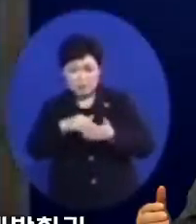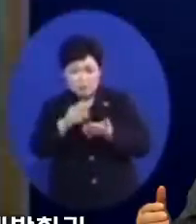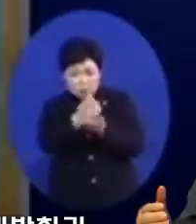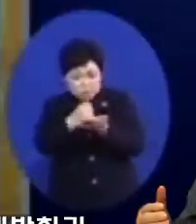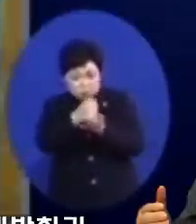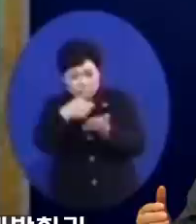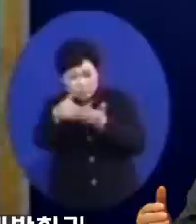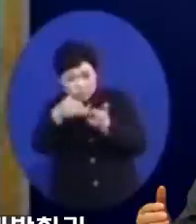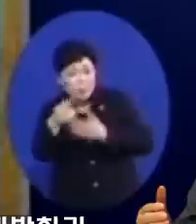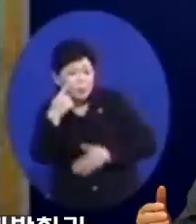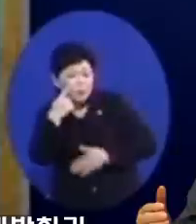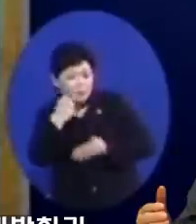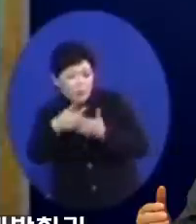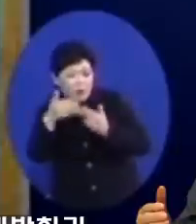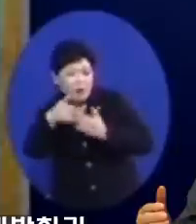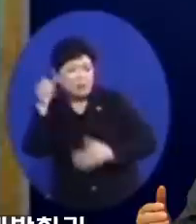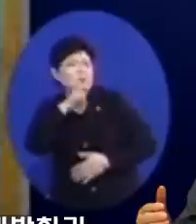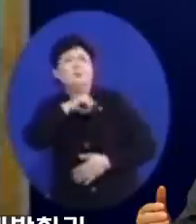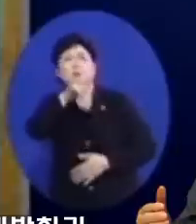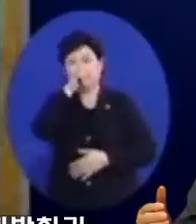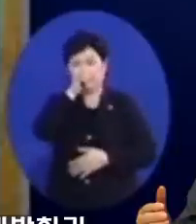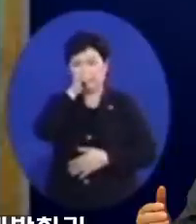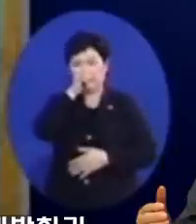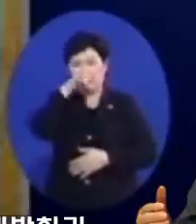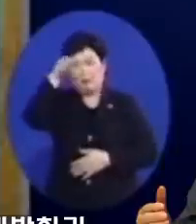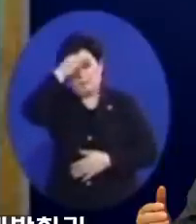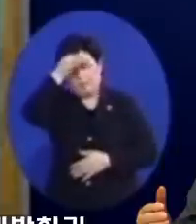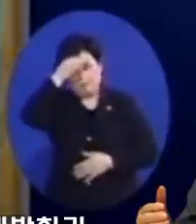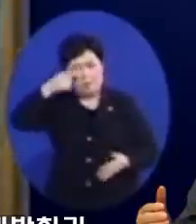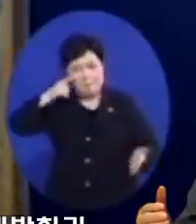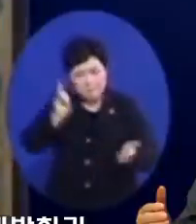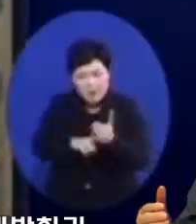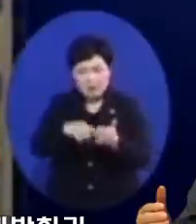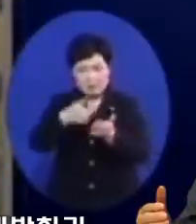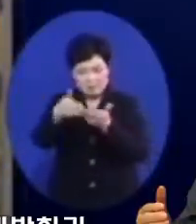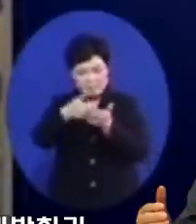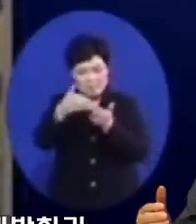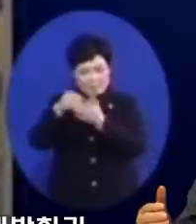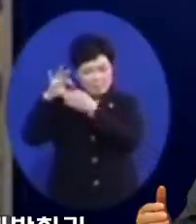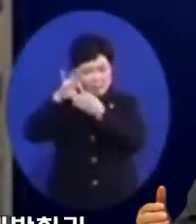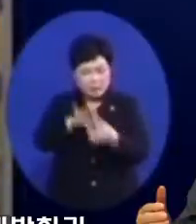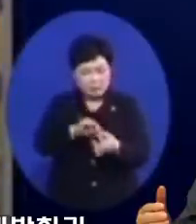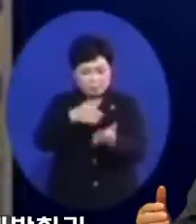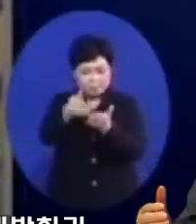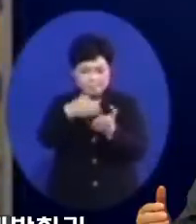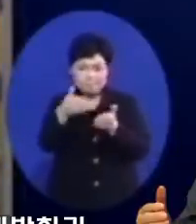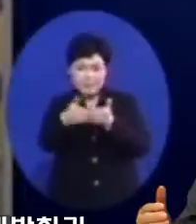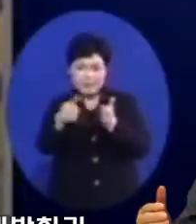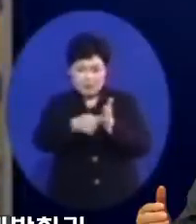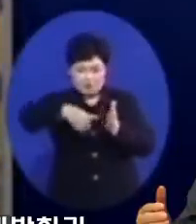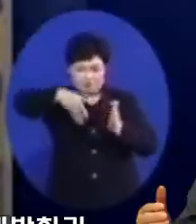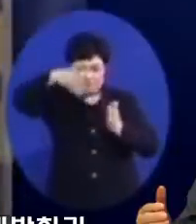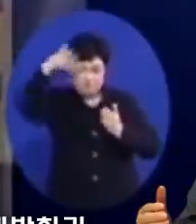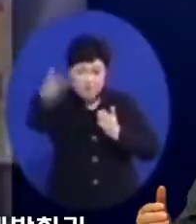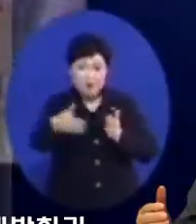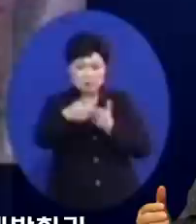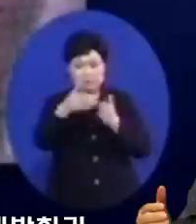그게 취미가 있고 그게 소질이 있는 것을 발견하고 계속 그림을 그려서 유명한 화가가